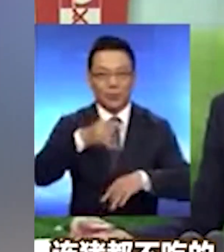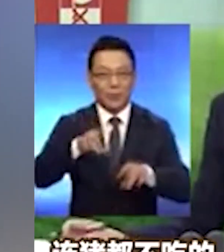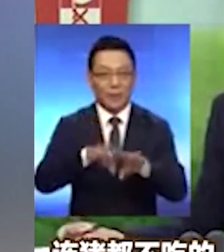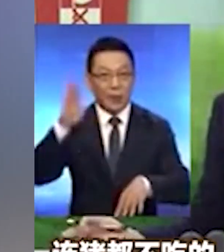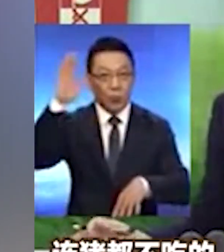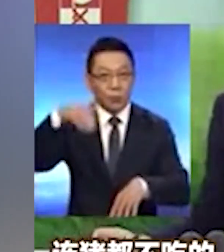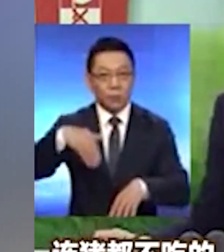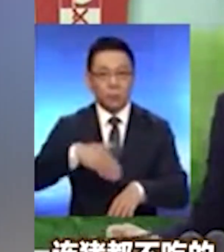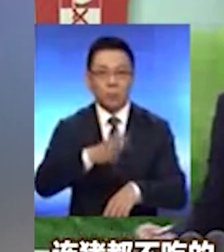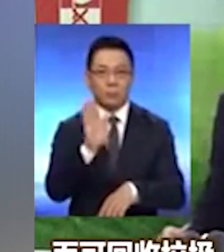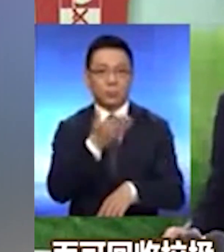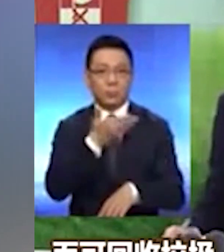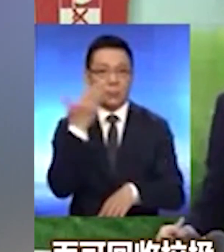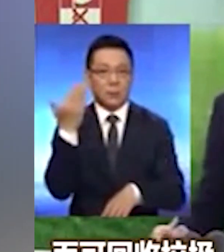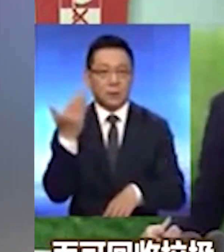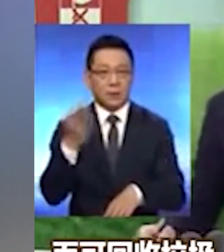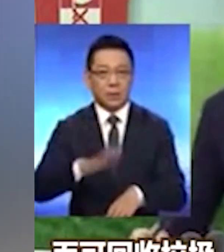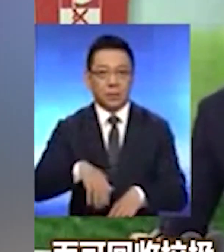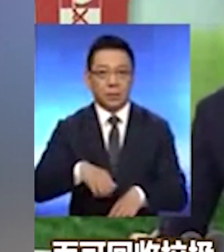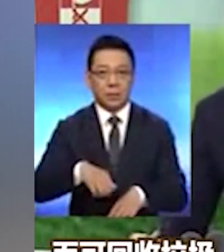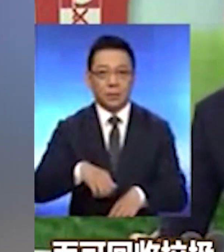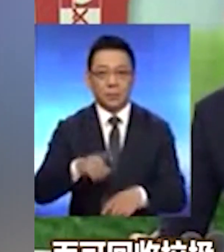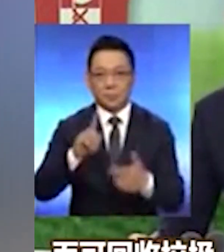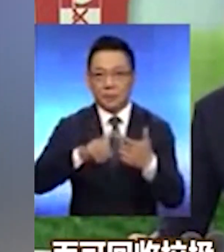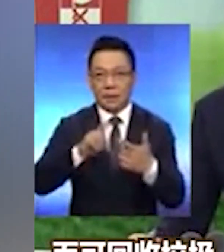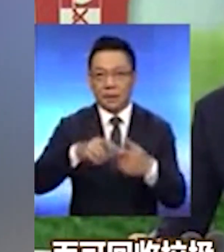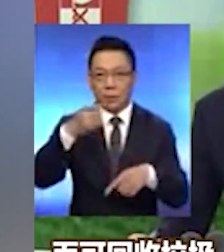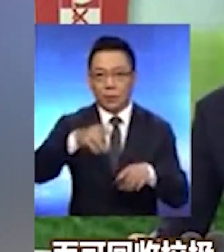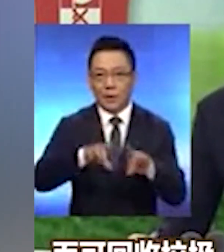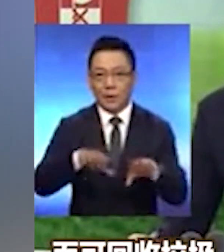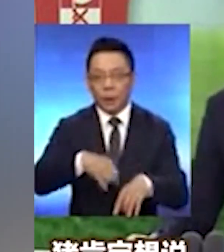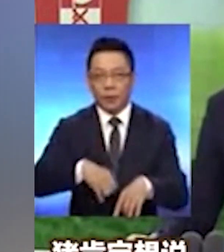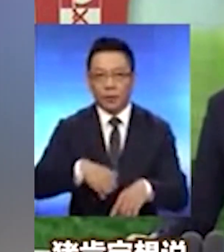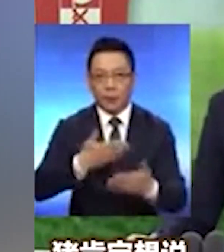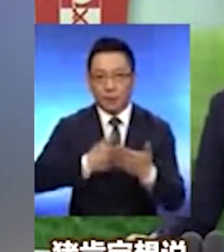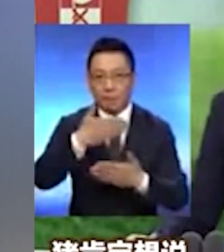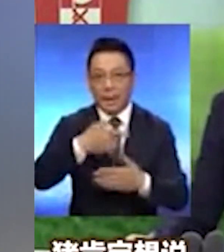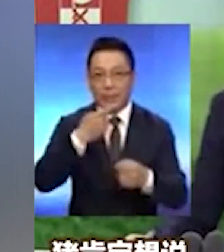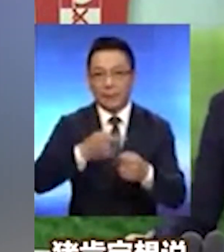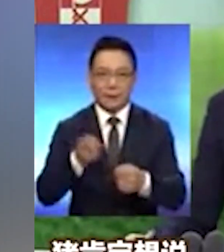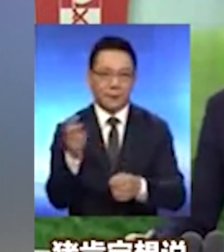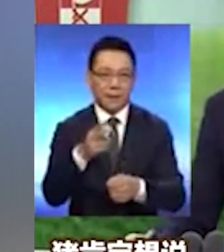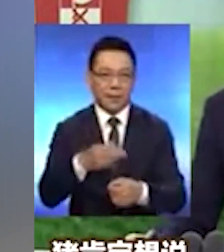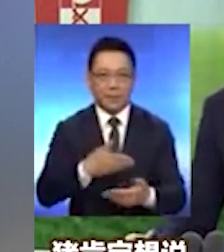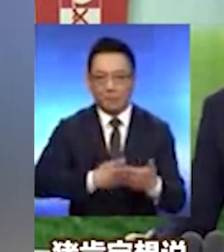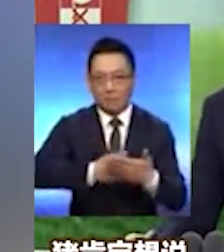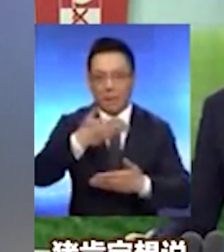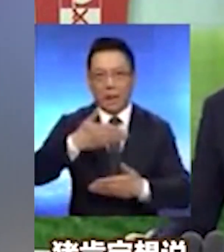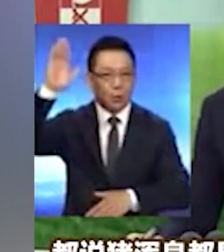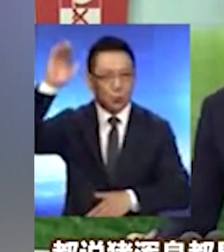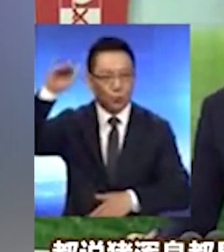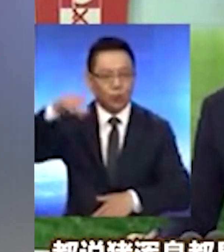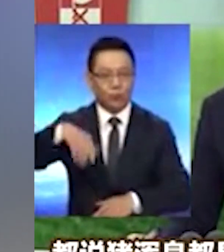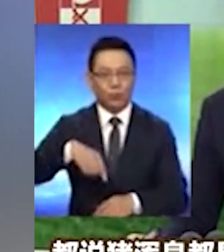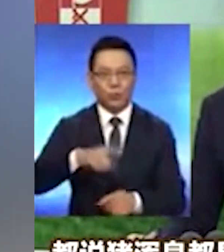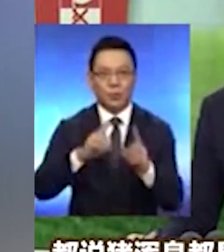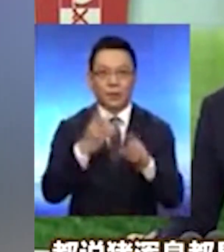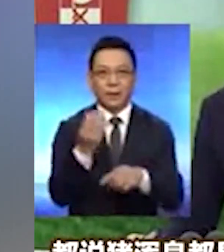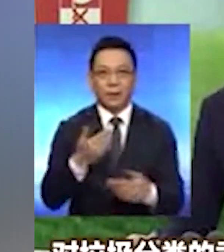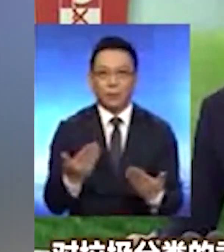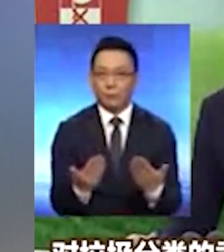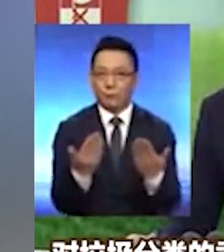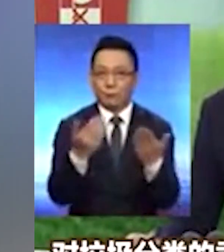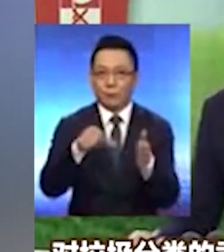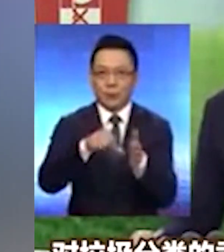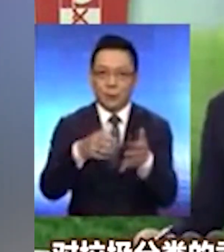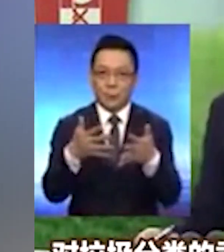连猪都不吃的是其他垃圾而可回收垃圾则可以卖了钱买猪猪肯定想说我为人类付出了太多都说猪浑身都是